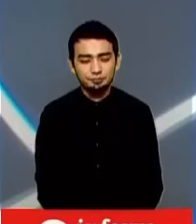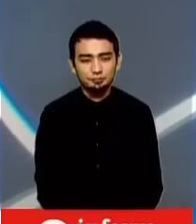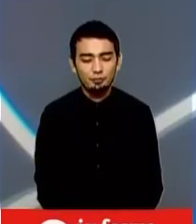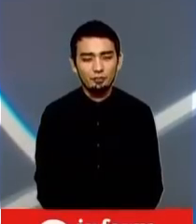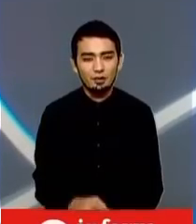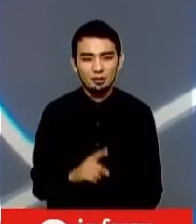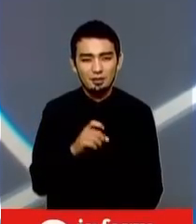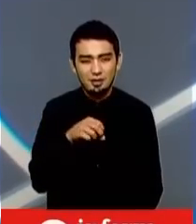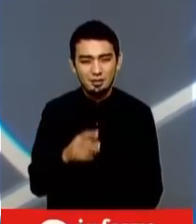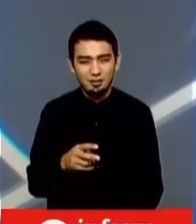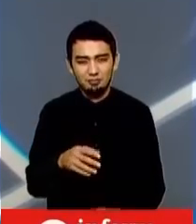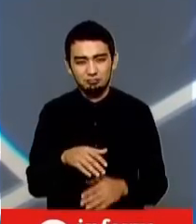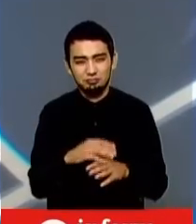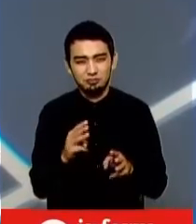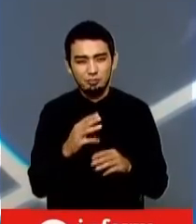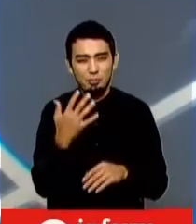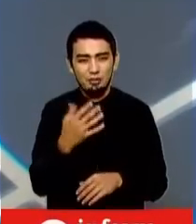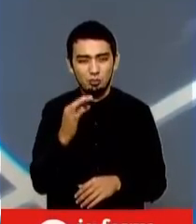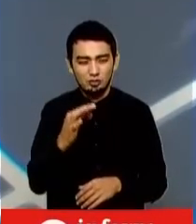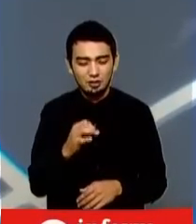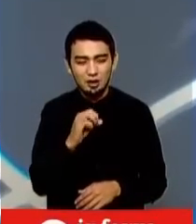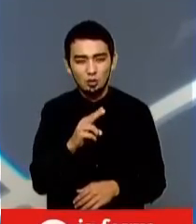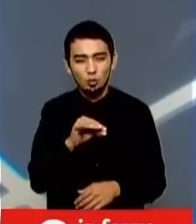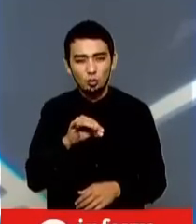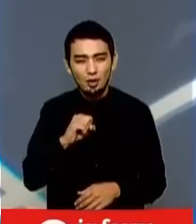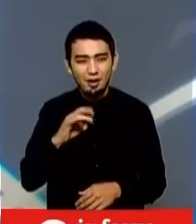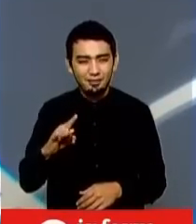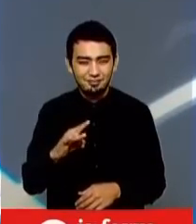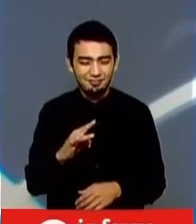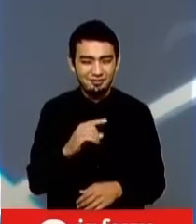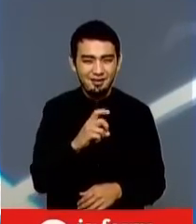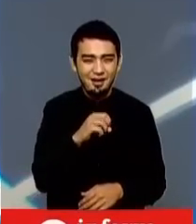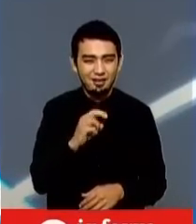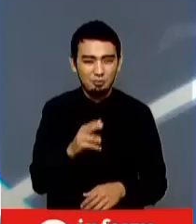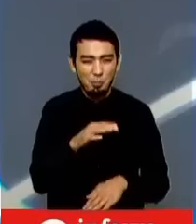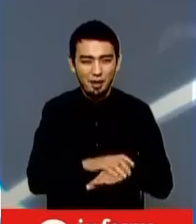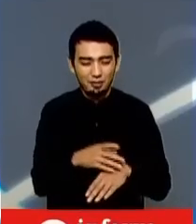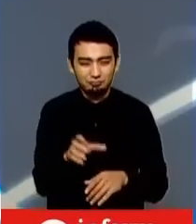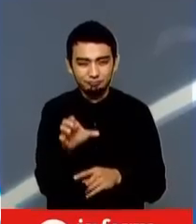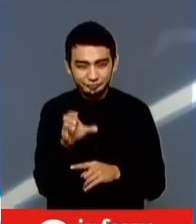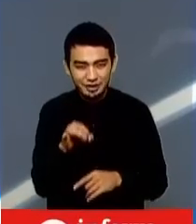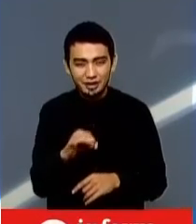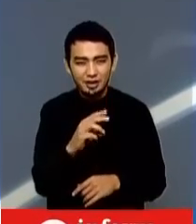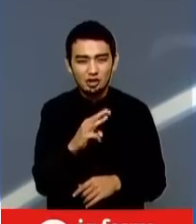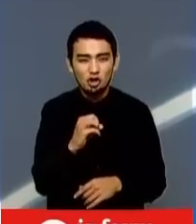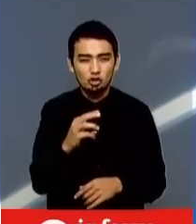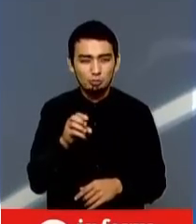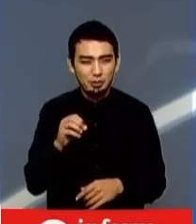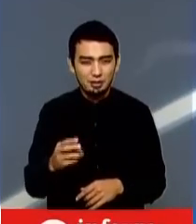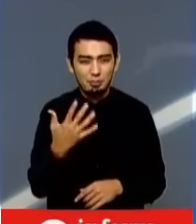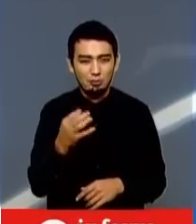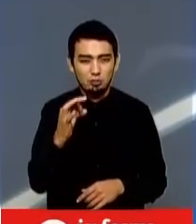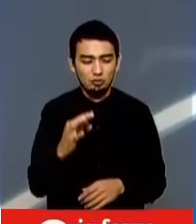Халык дарит 5% при оплате через Халык QR. Клиенты Народного банка смогут получить повышенный кэшбэк, оплачивая через